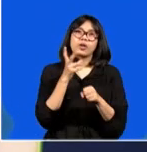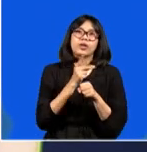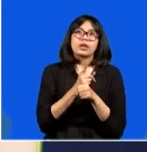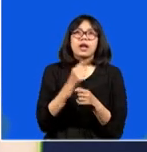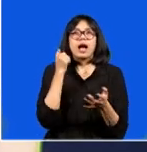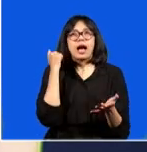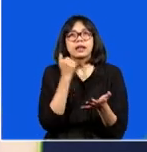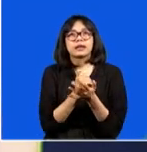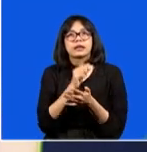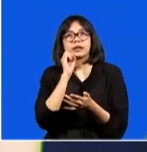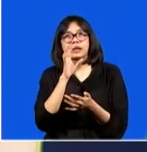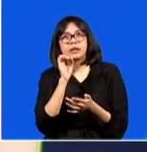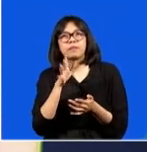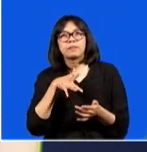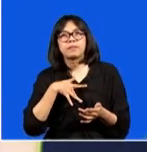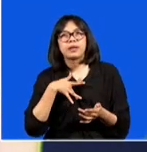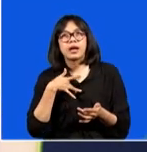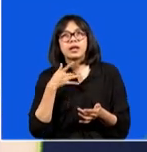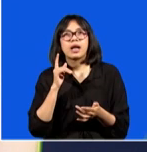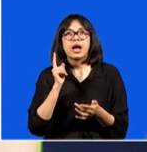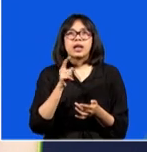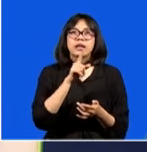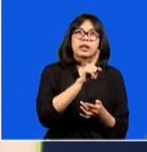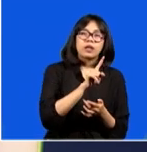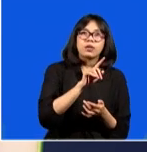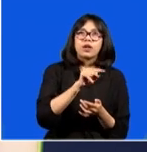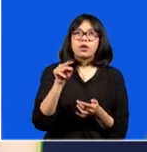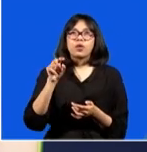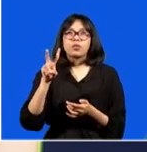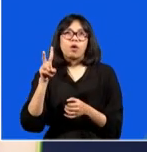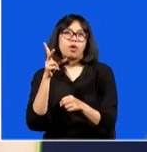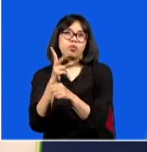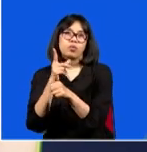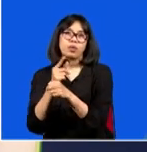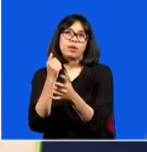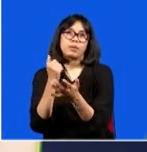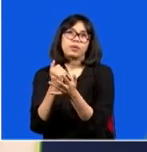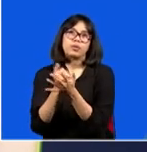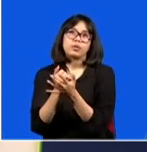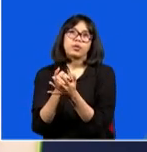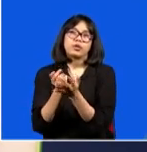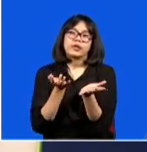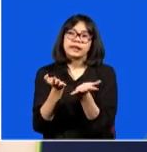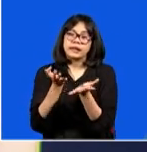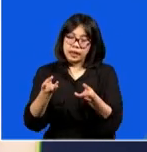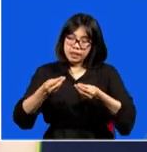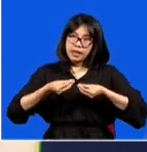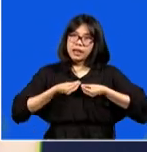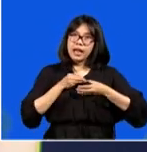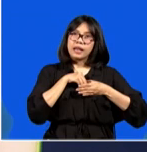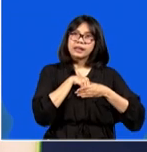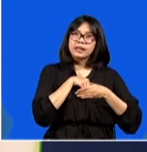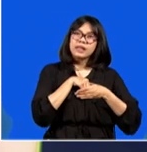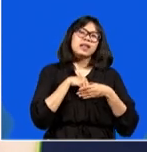janin saya merasa ada satu dua guru spesifikly yang sangat-sangat berjasa dalam hidup saya dan